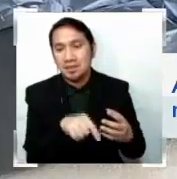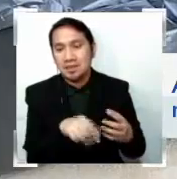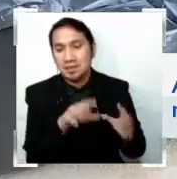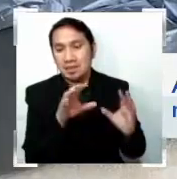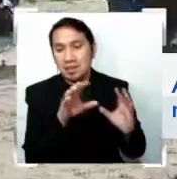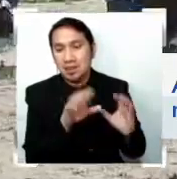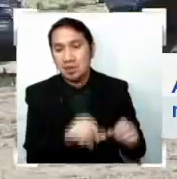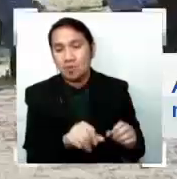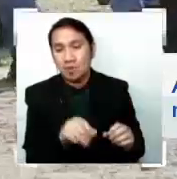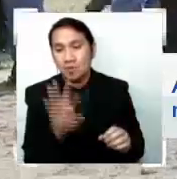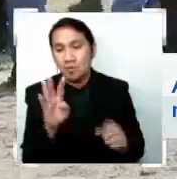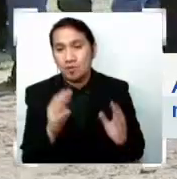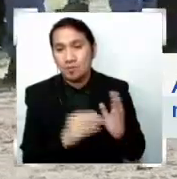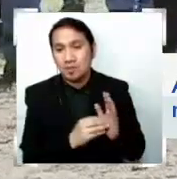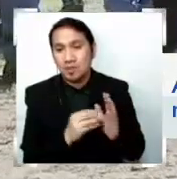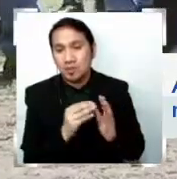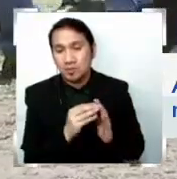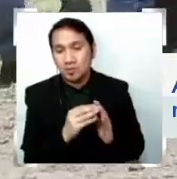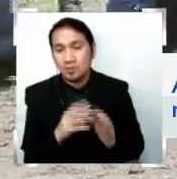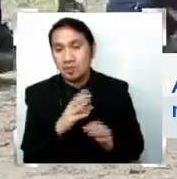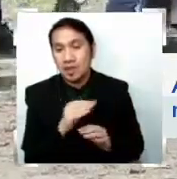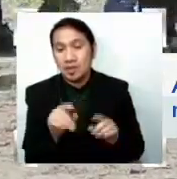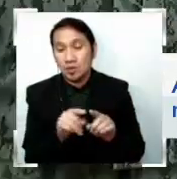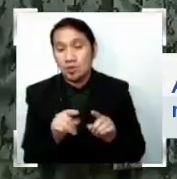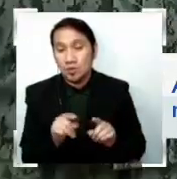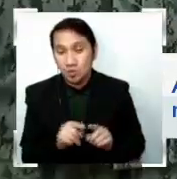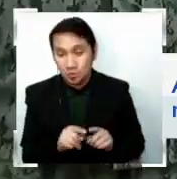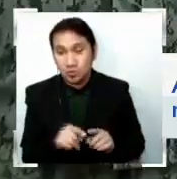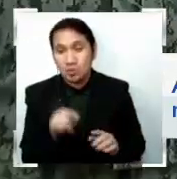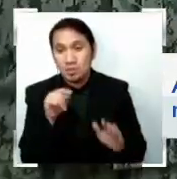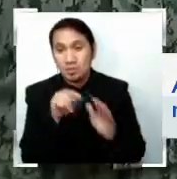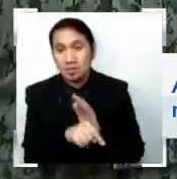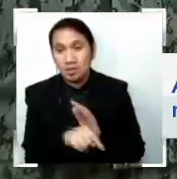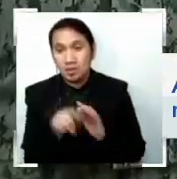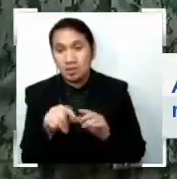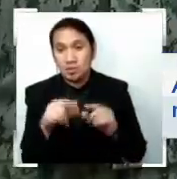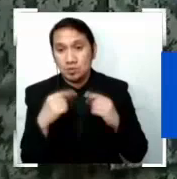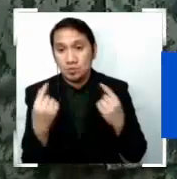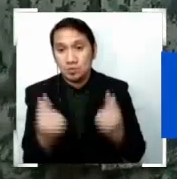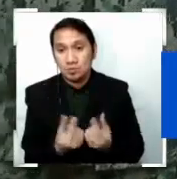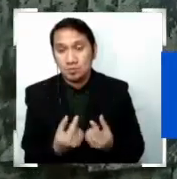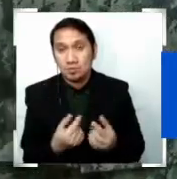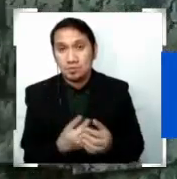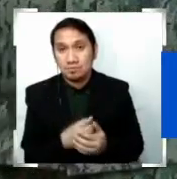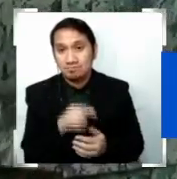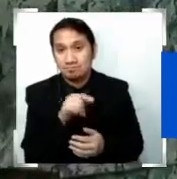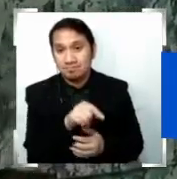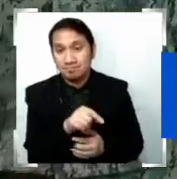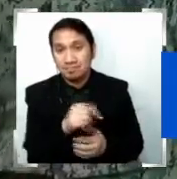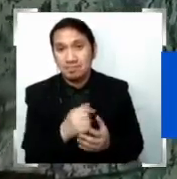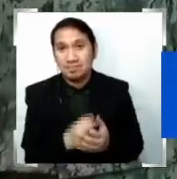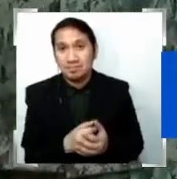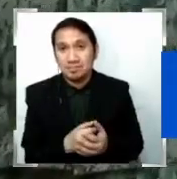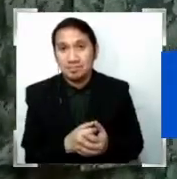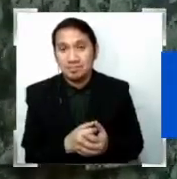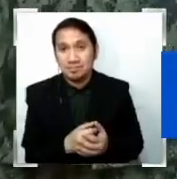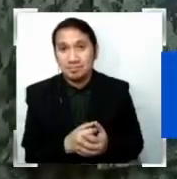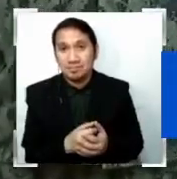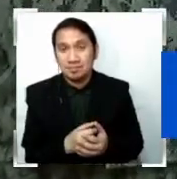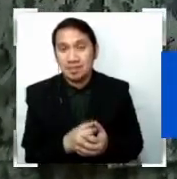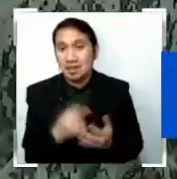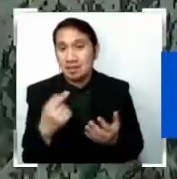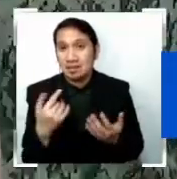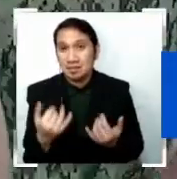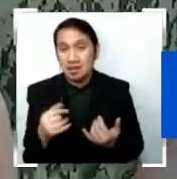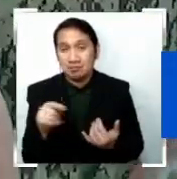bilyong piso at pagkakapatay sa ilang main players ng grupo. And because of those unfortunate incidents, we have learned lessons